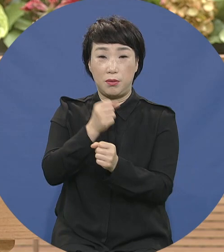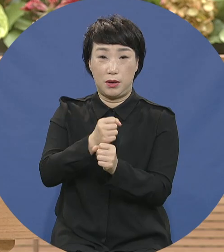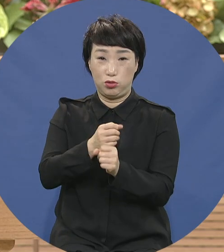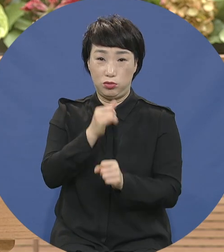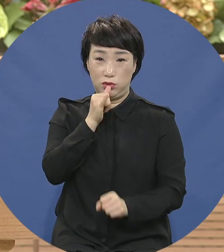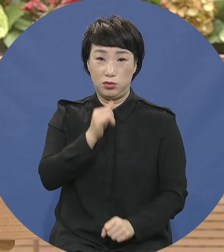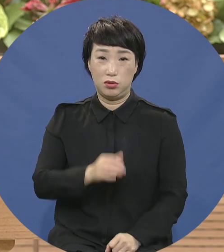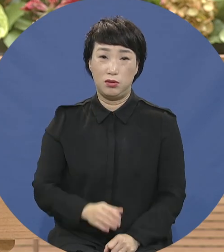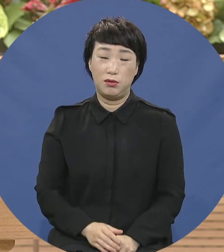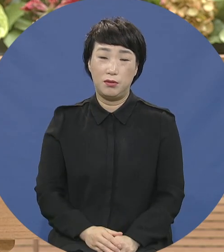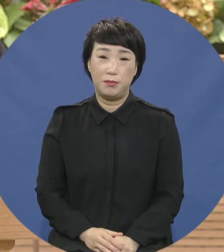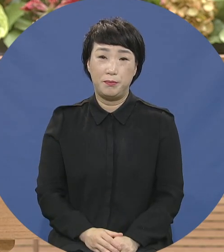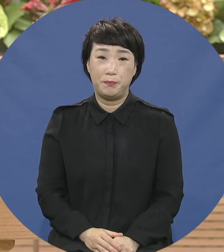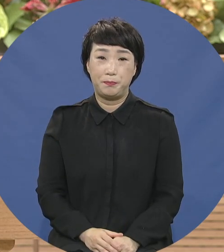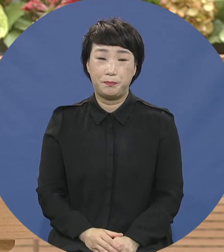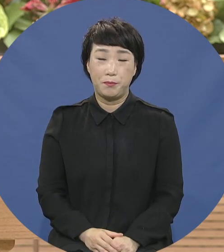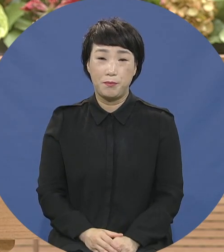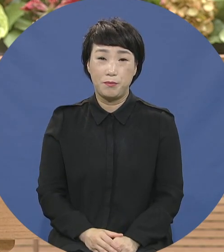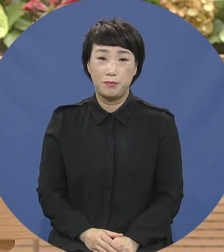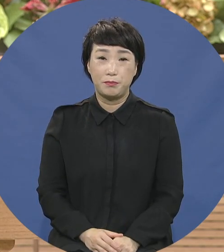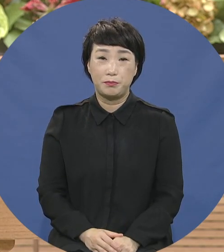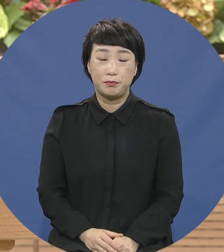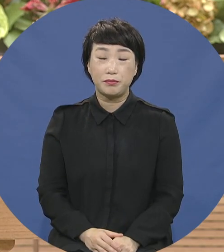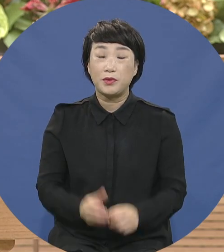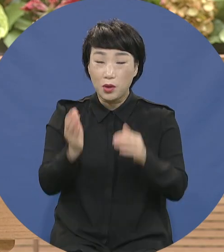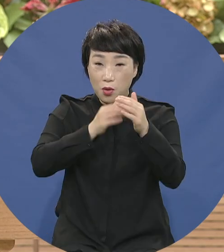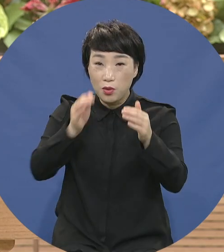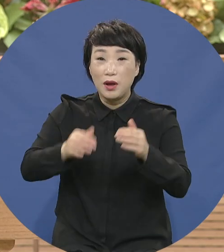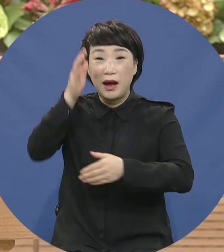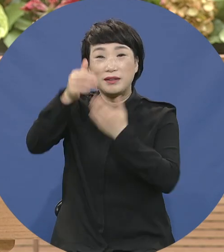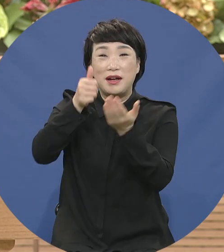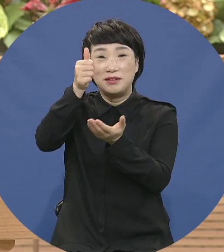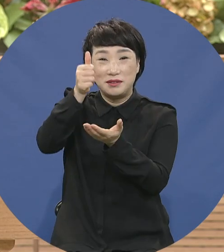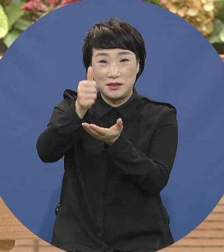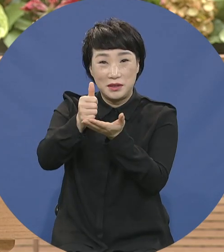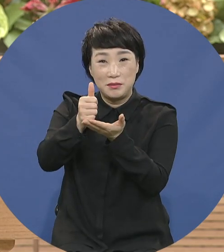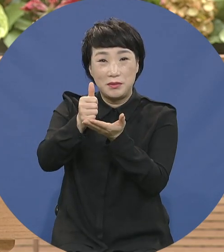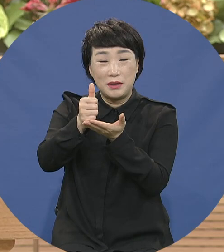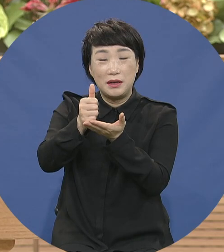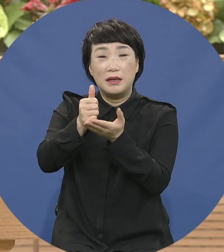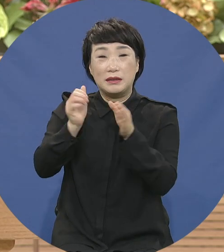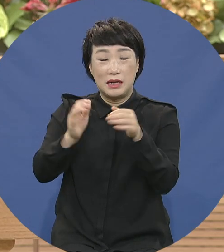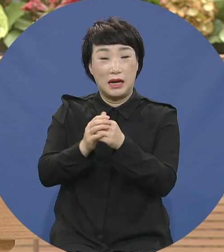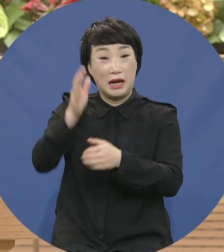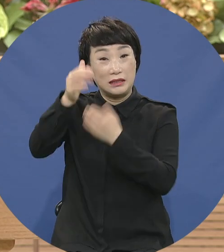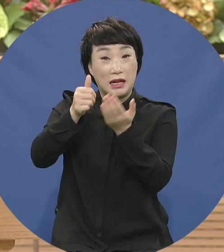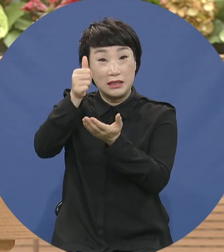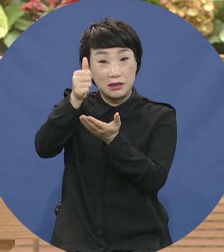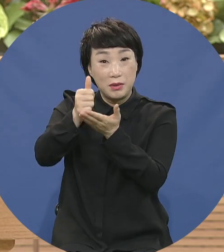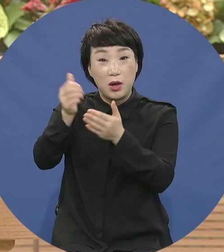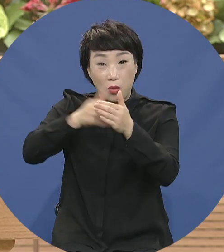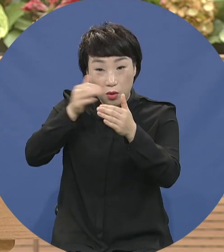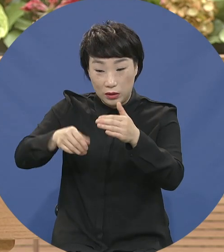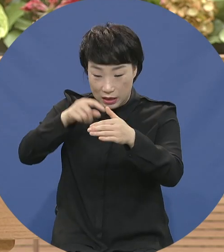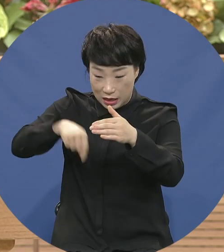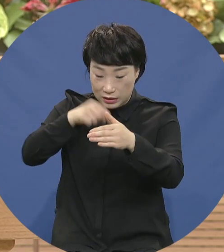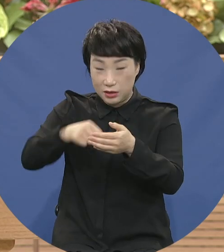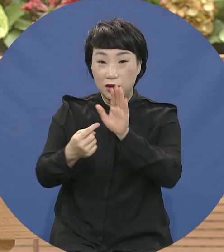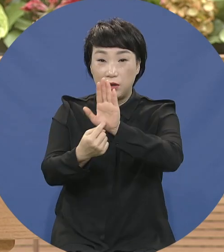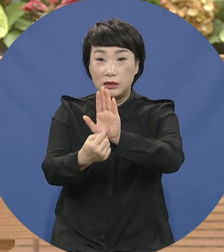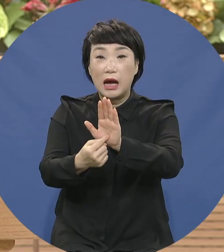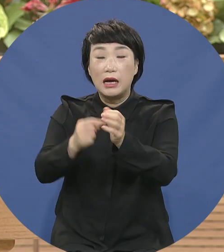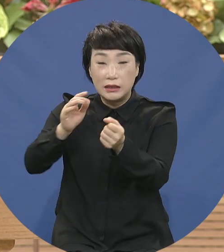한다. 예. 그래서 공의로운 하나님은 자기가 공의 속에